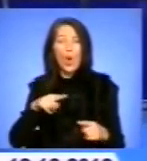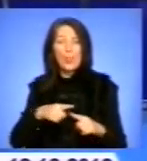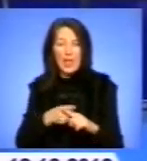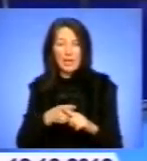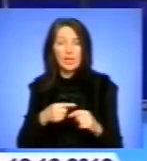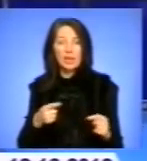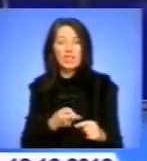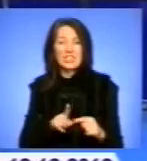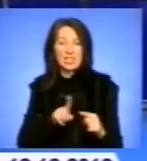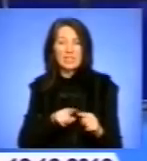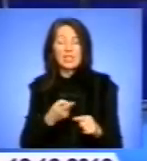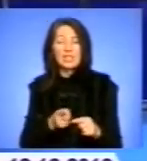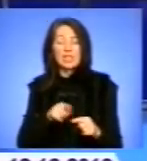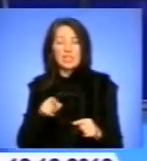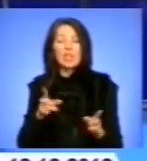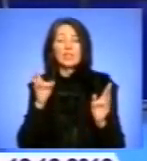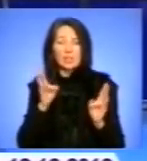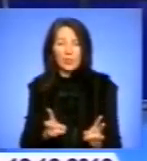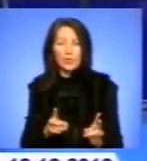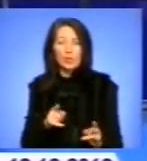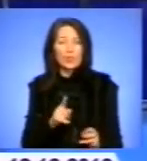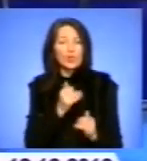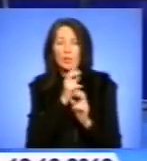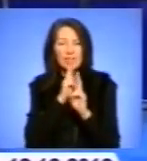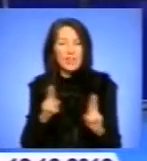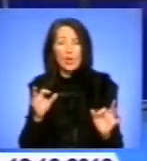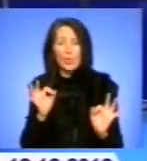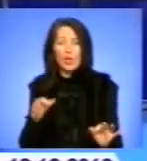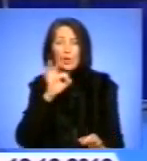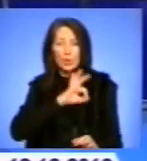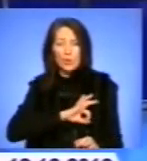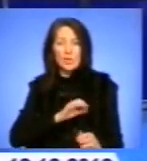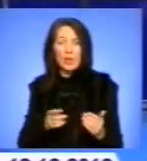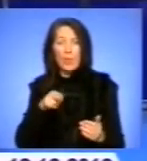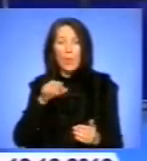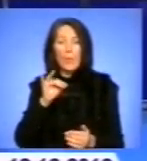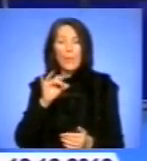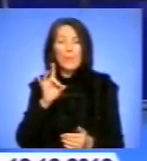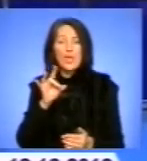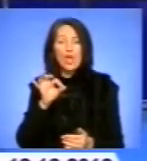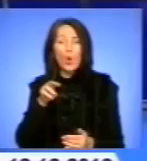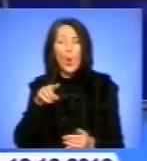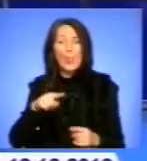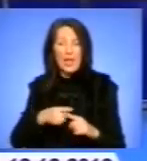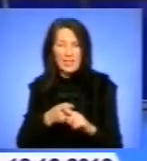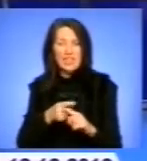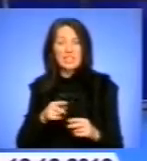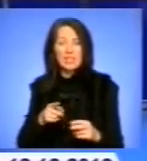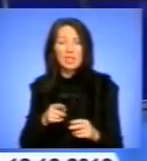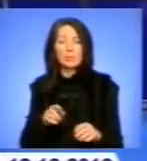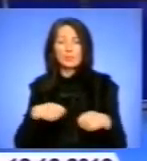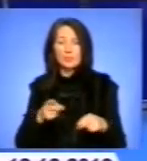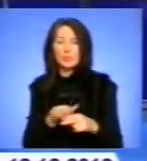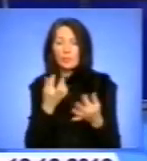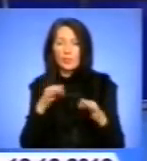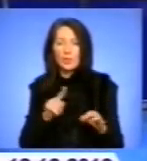і травмуються. Причина в тому, що не вміють ними правильно користуватися, або ж піротехнічні засоби продані без дозволу і пошкоджені, бо зберігали